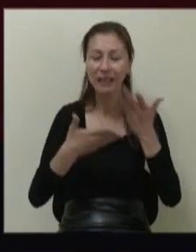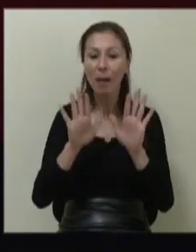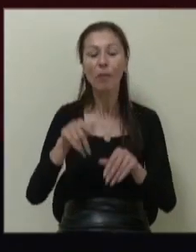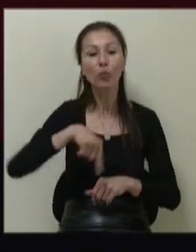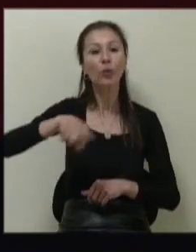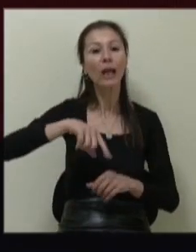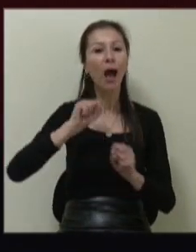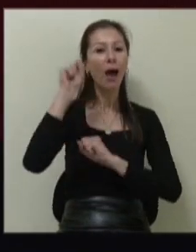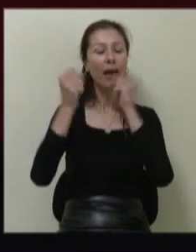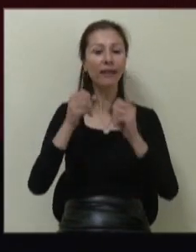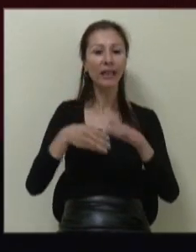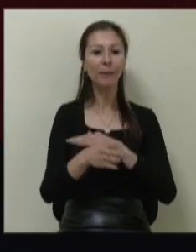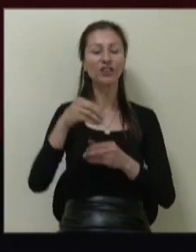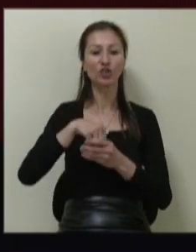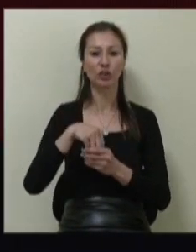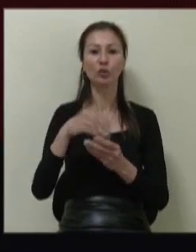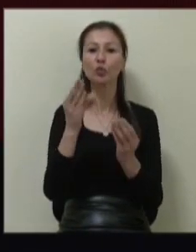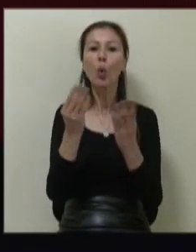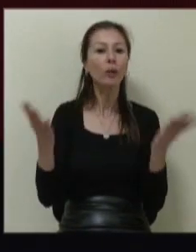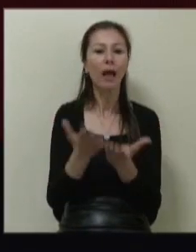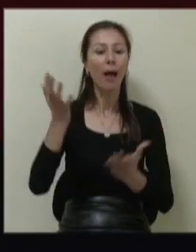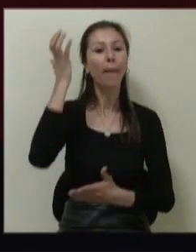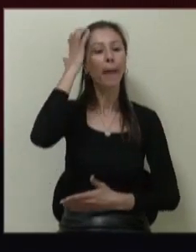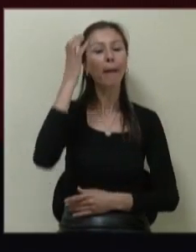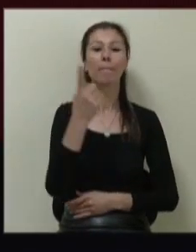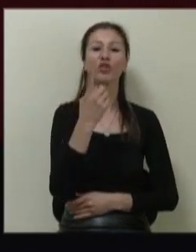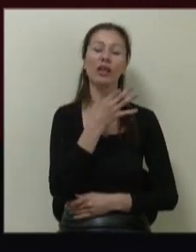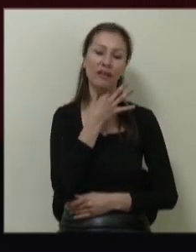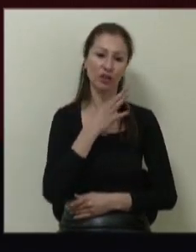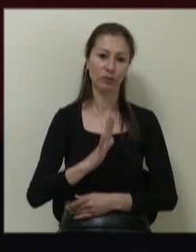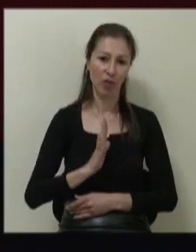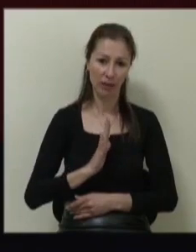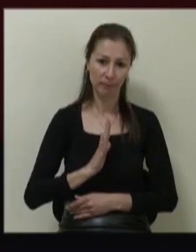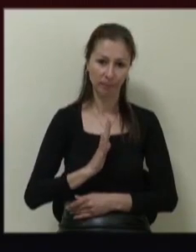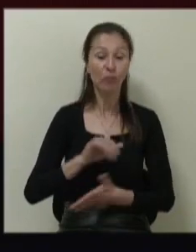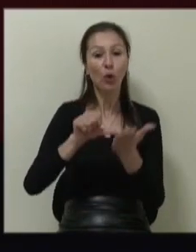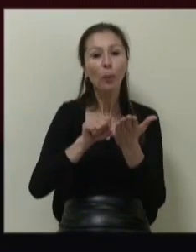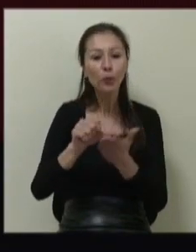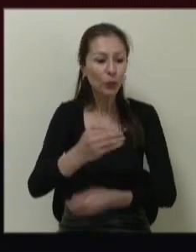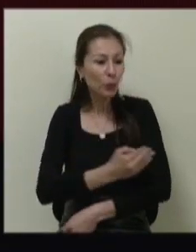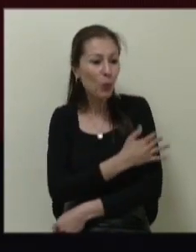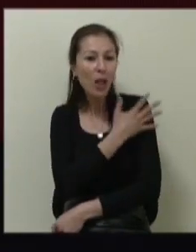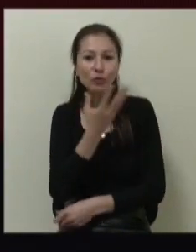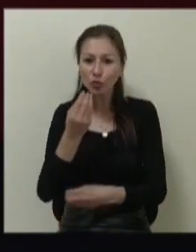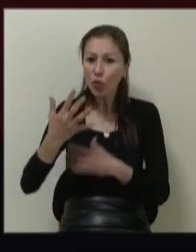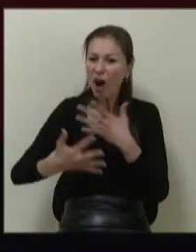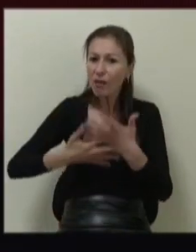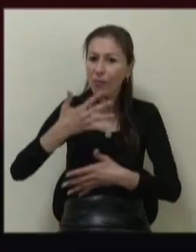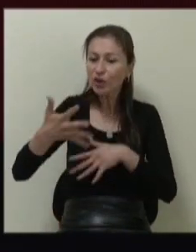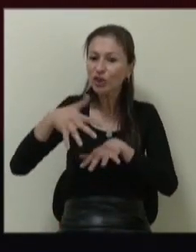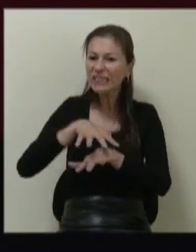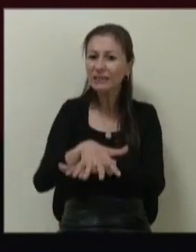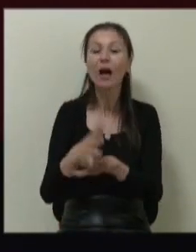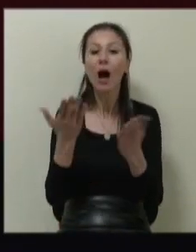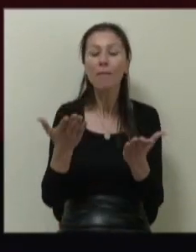harekete geçebilmesi için çok daha temel bir şeye ihtiyacımız var. Bütün duygularımız çok karmaşık şeyler ama neticede